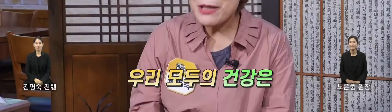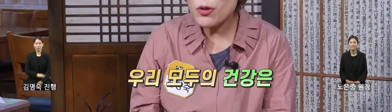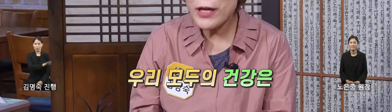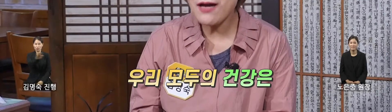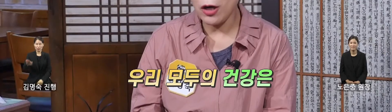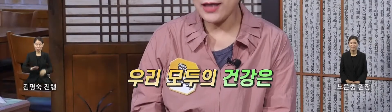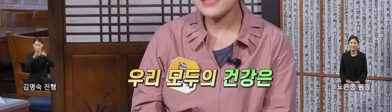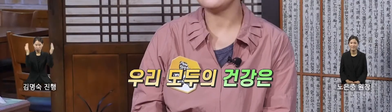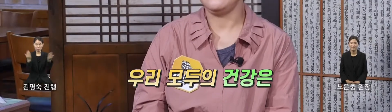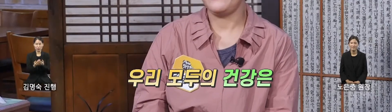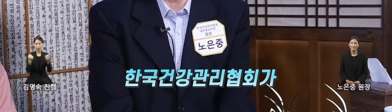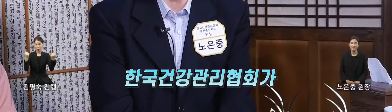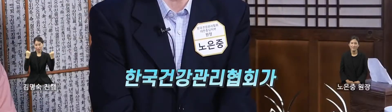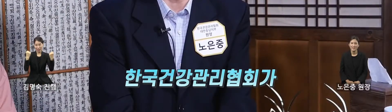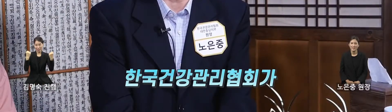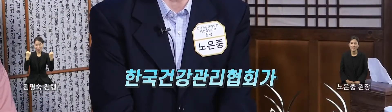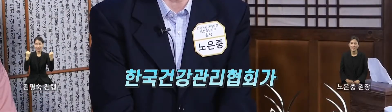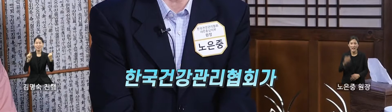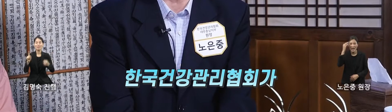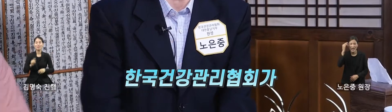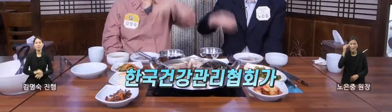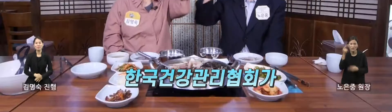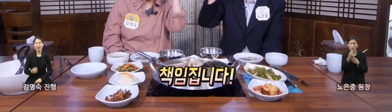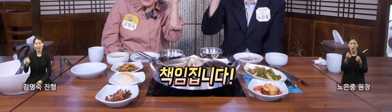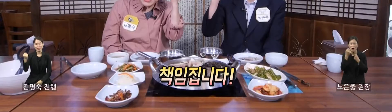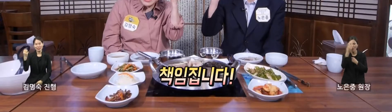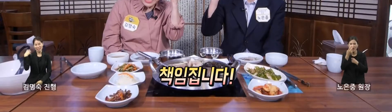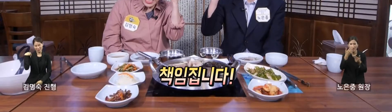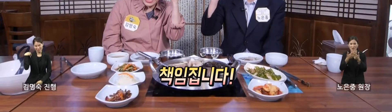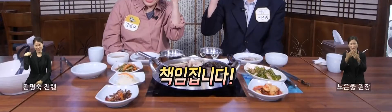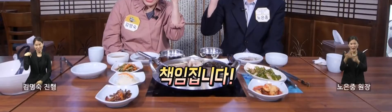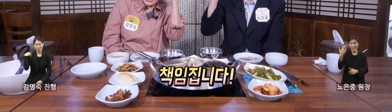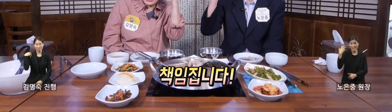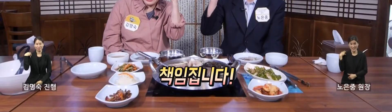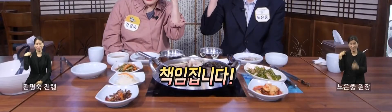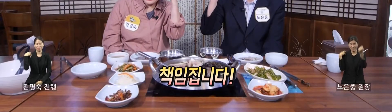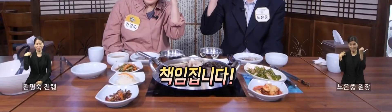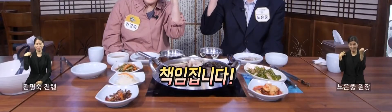우리 모두의 건강은 한국건강관리협회가 책임집니다.